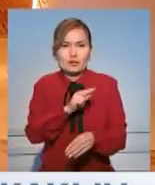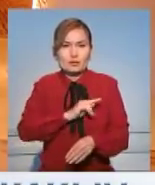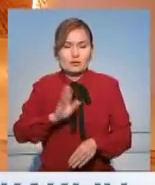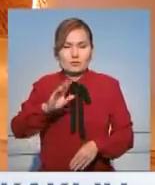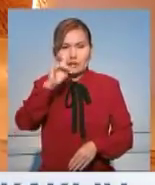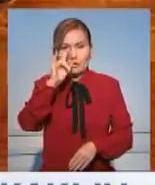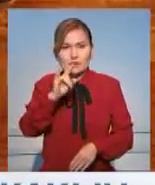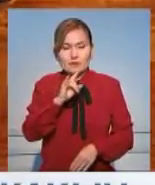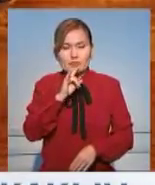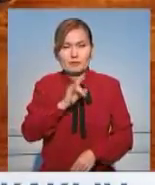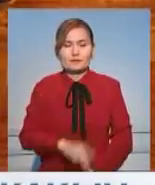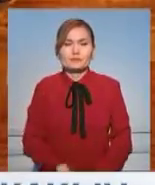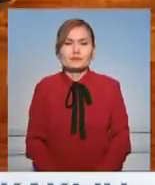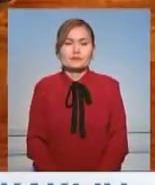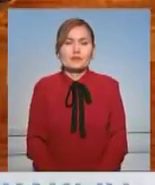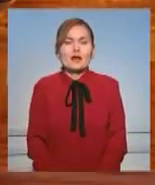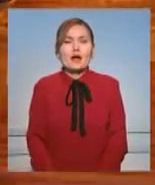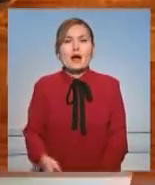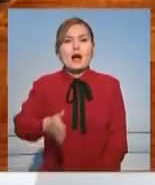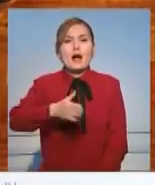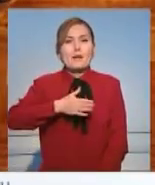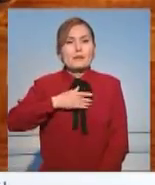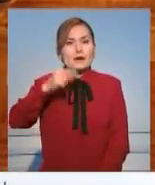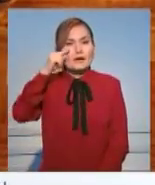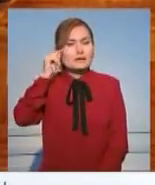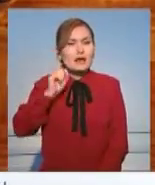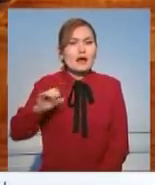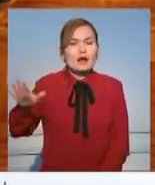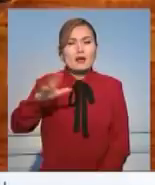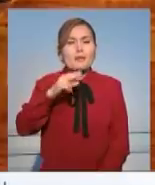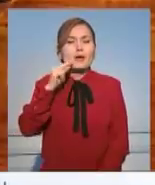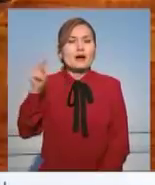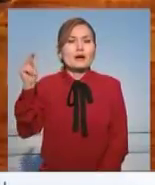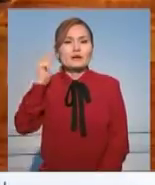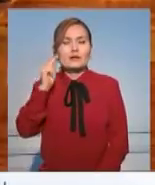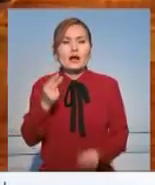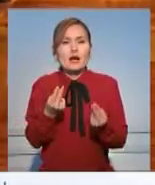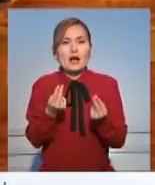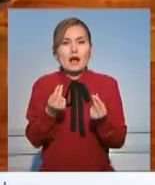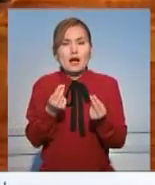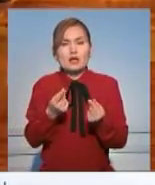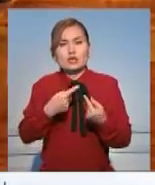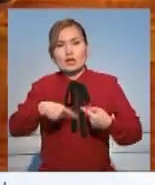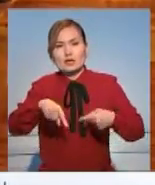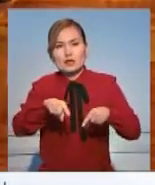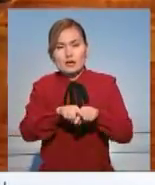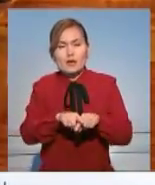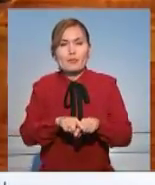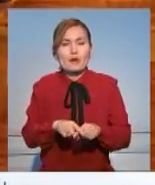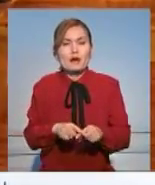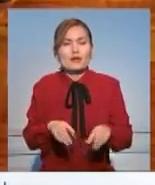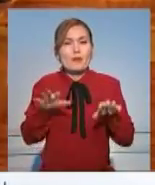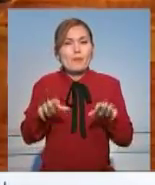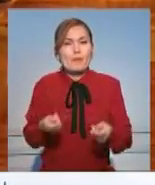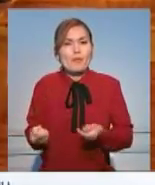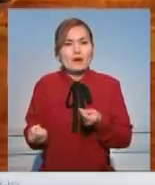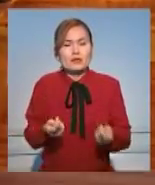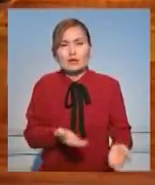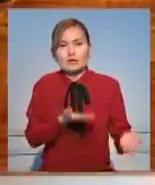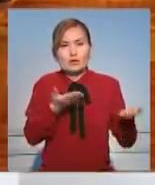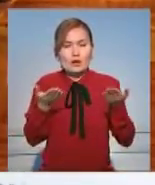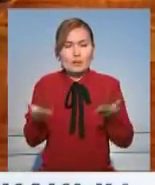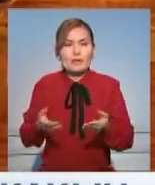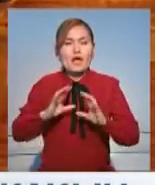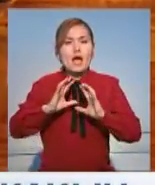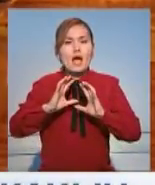Мы очень приветствуем приход. Біз Азиядан, соның ішінде Қытайдан қаржы институттарының келгенін өте жақсы қабылдаймыз. Оларға әлемдік